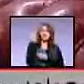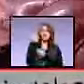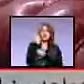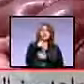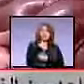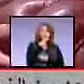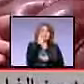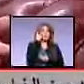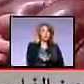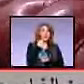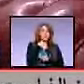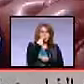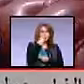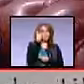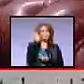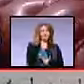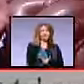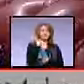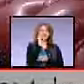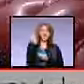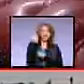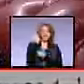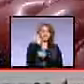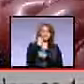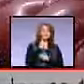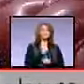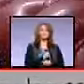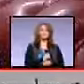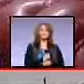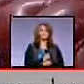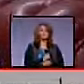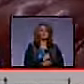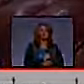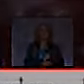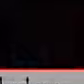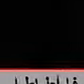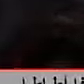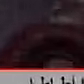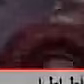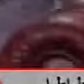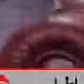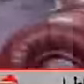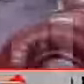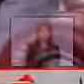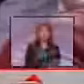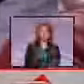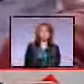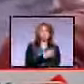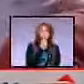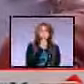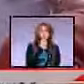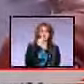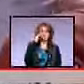بابا يا ابني طب استنى هيلحقك ما في الطريق، يلا يا بابا الحقني يا بابا، دي لحد النهارده عايز اقول لك بتتقال في الشارع. طيب الفيلم